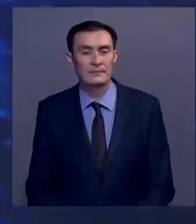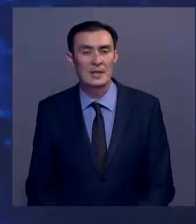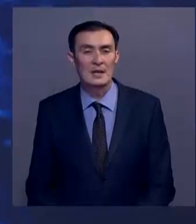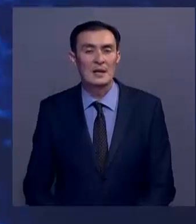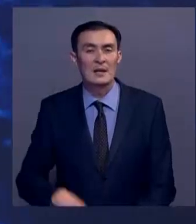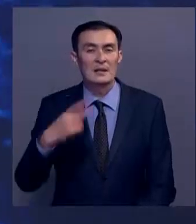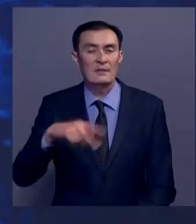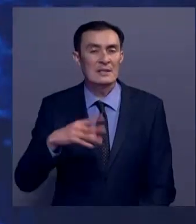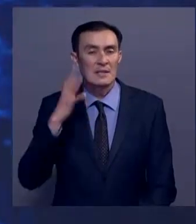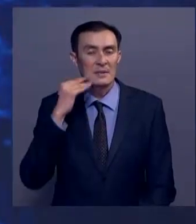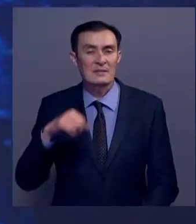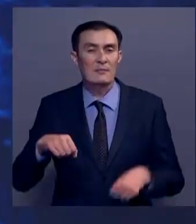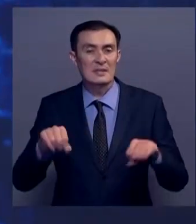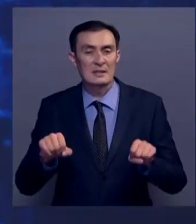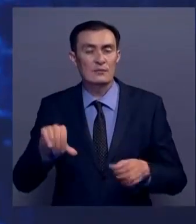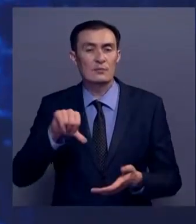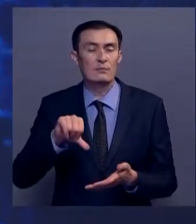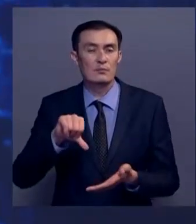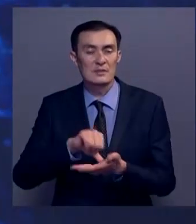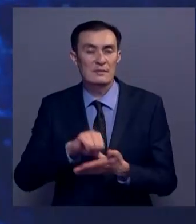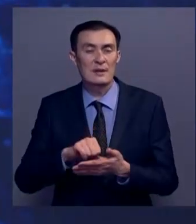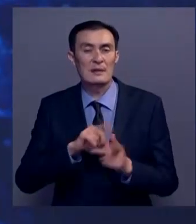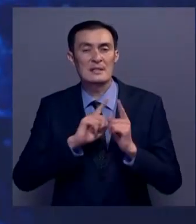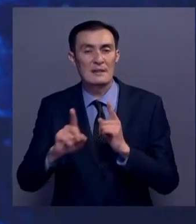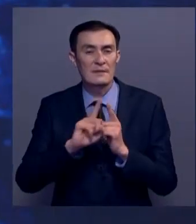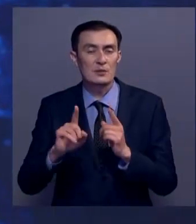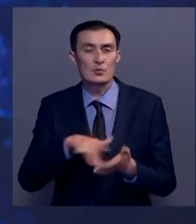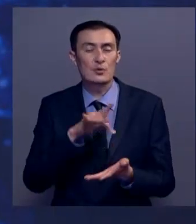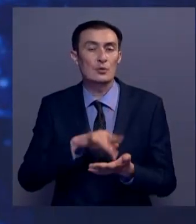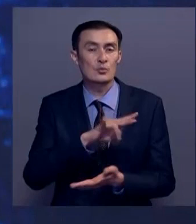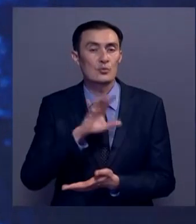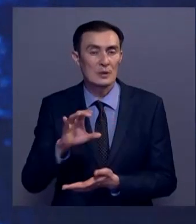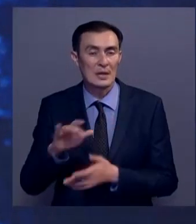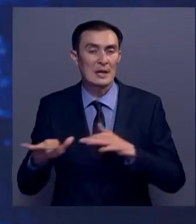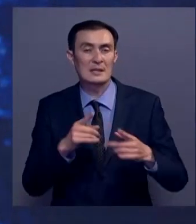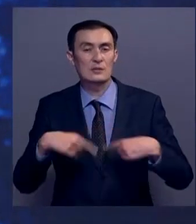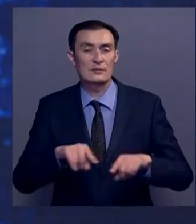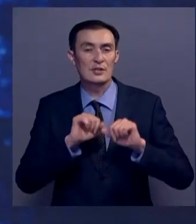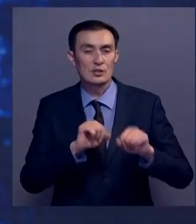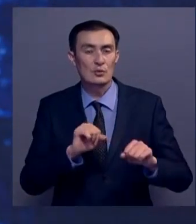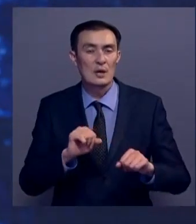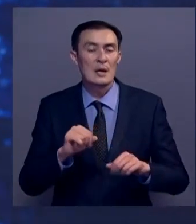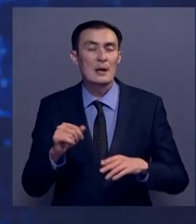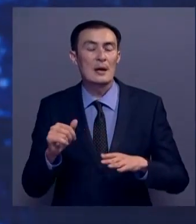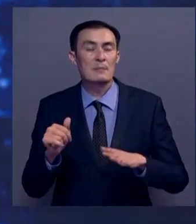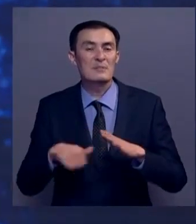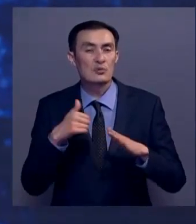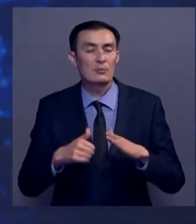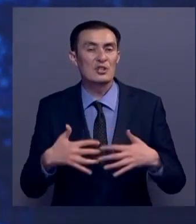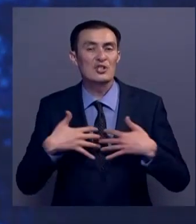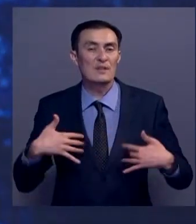20 алматинских мотоциклистов приняли благотворительную эстафету из нурсултаном акции организована в защиту бездомных животных